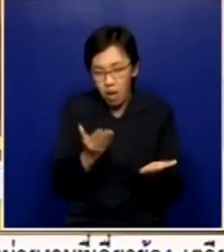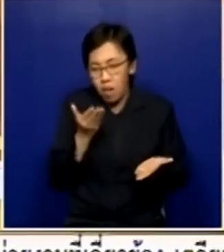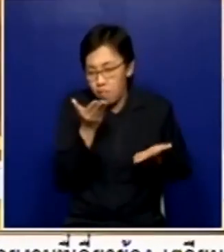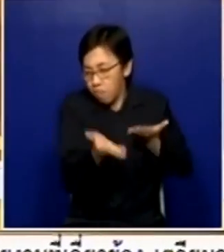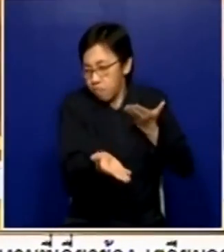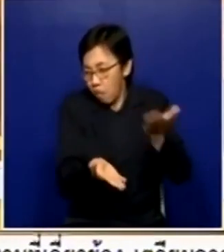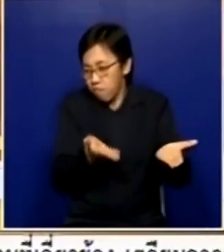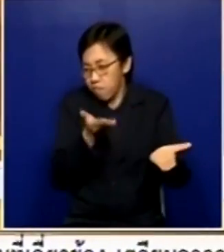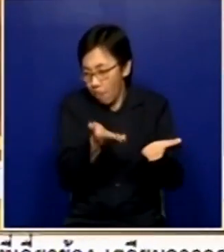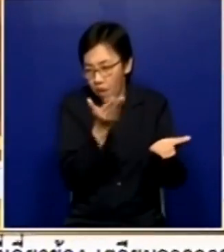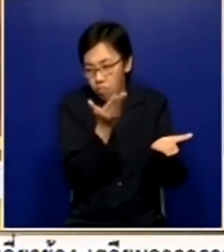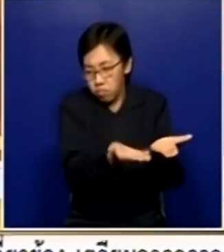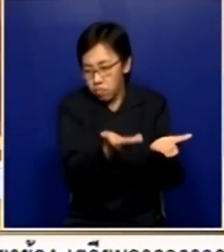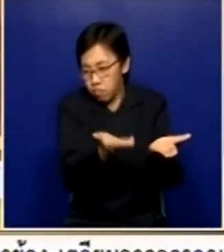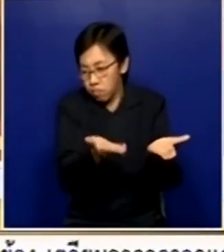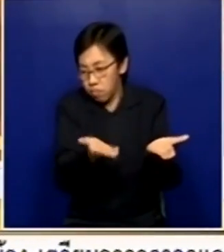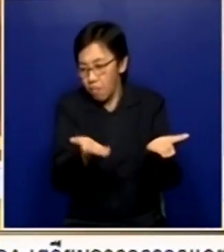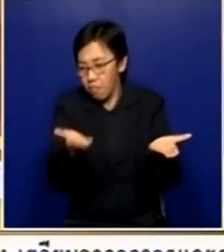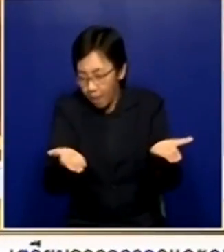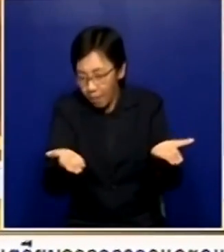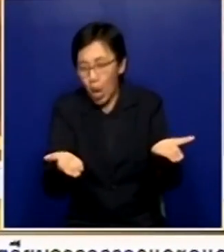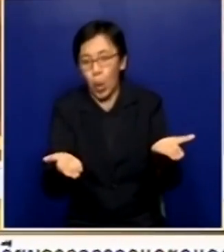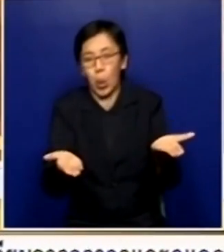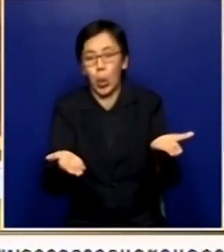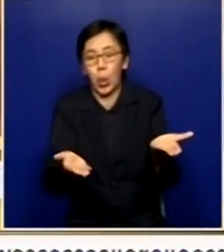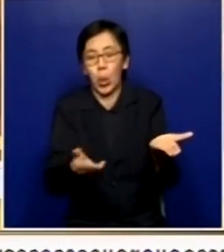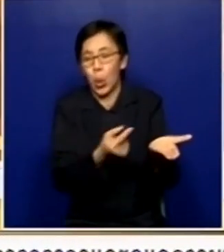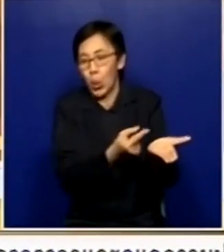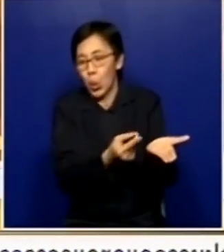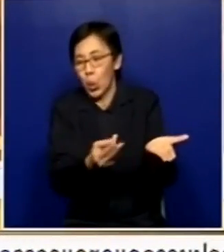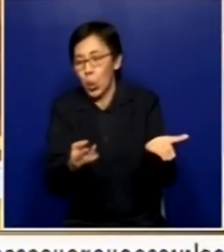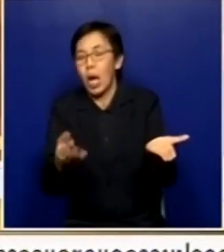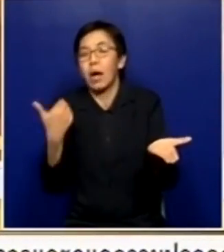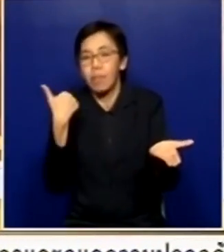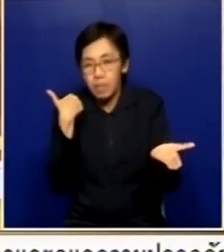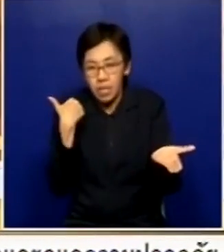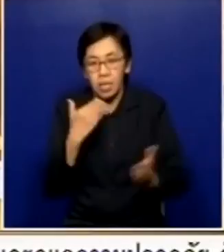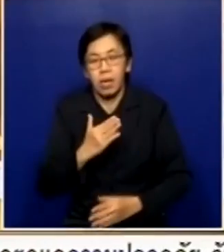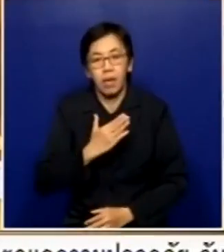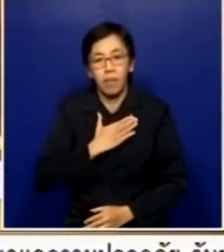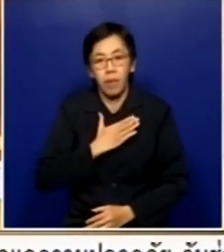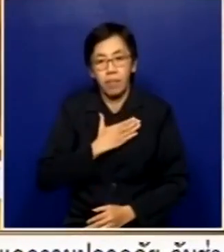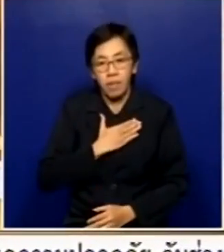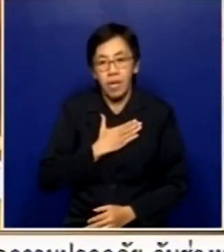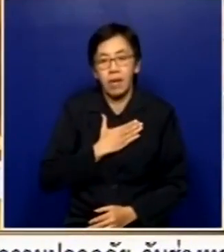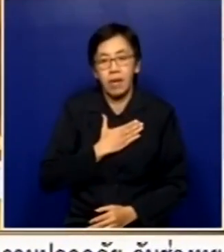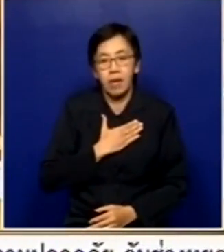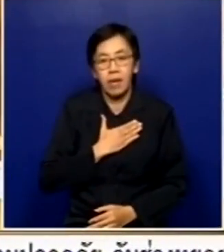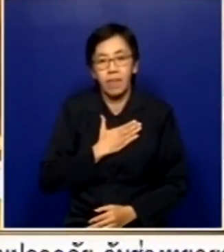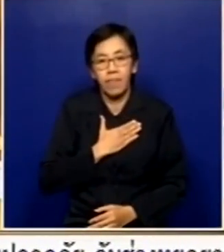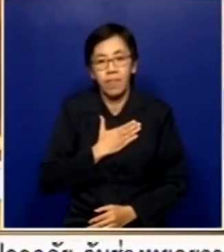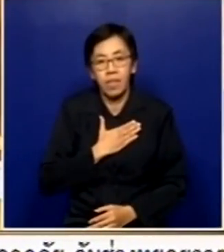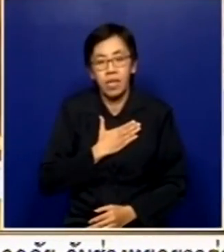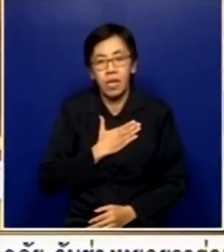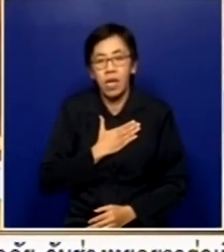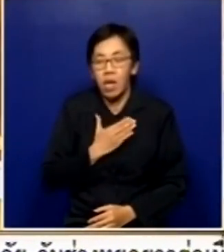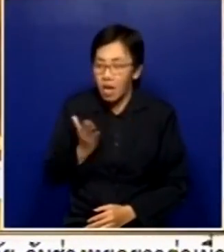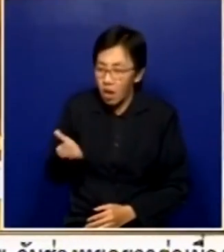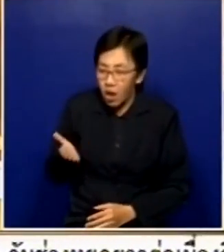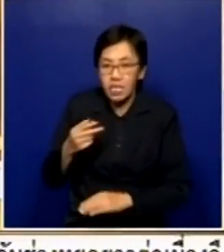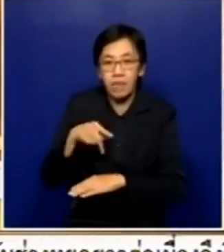จากในสภานี้นะครับขอจะขอเชิญอ่านว่าจำประทาน